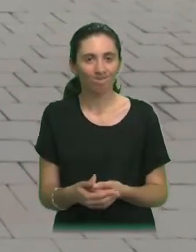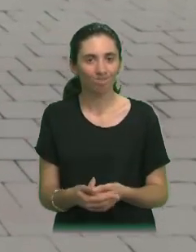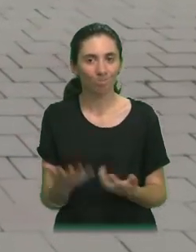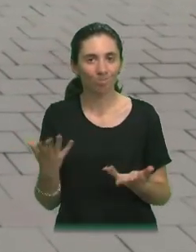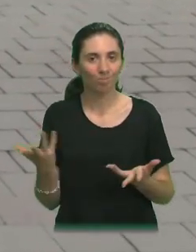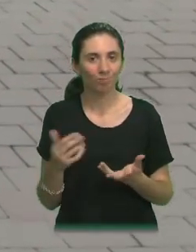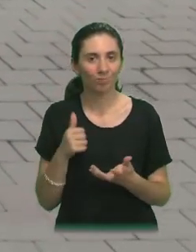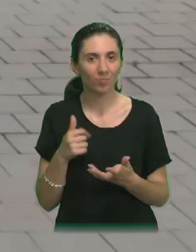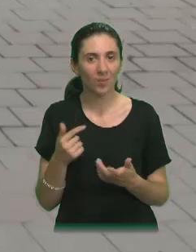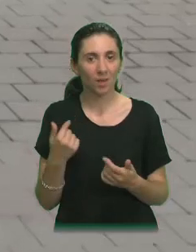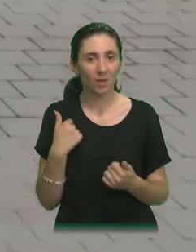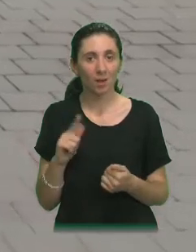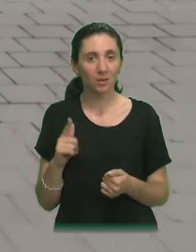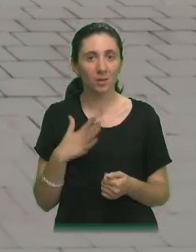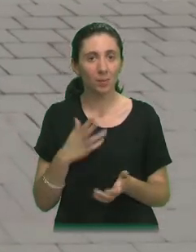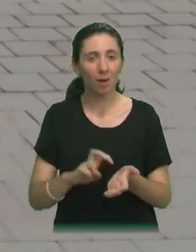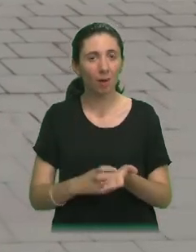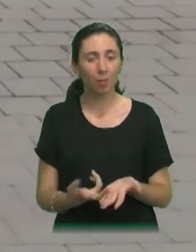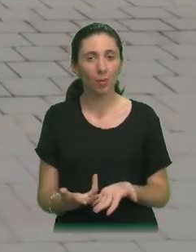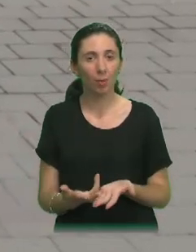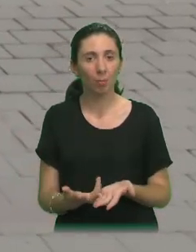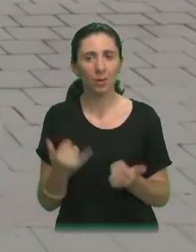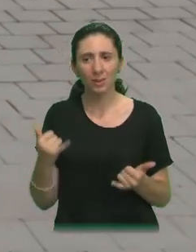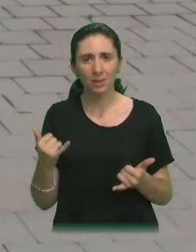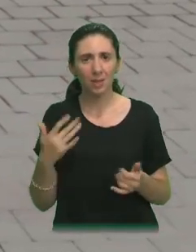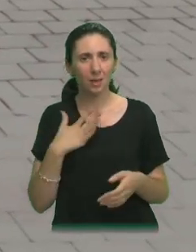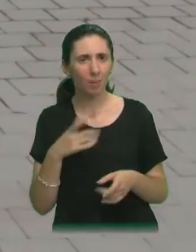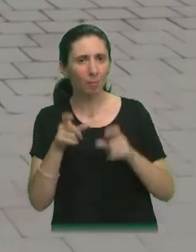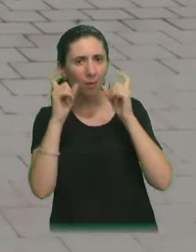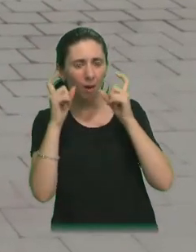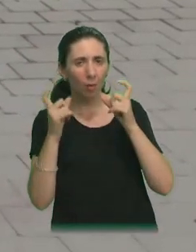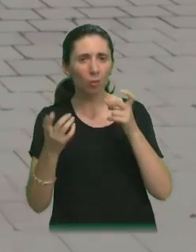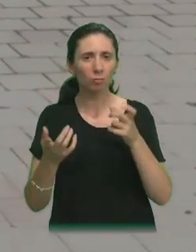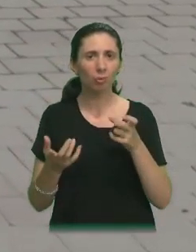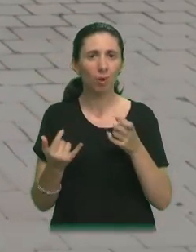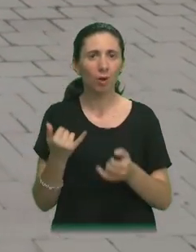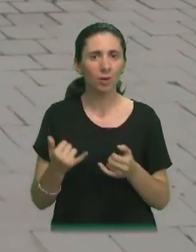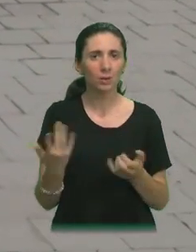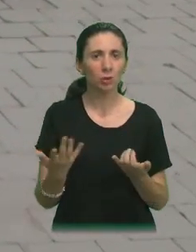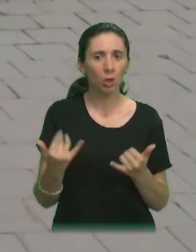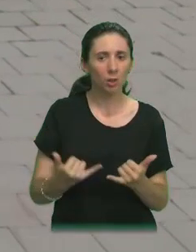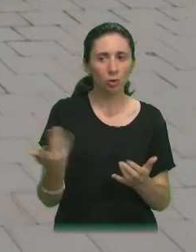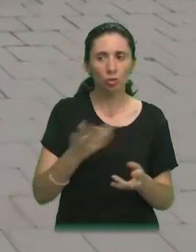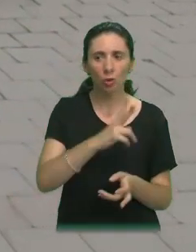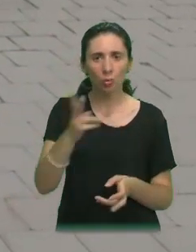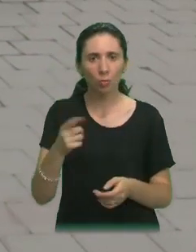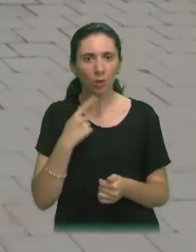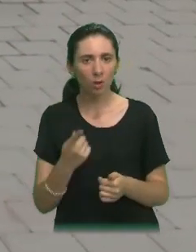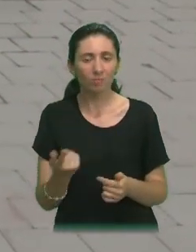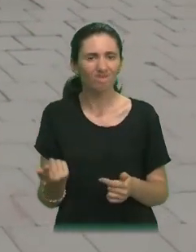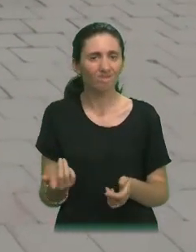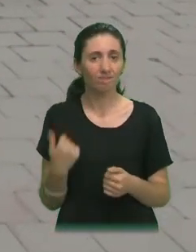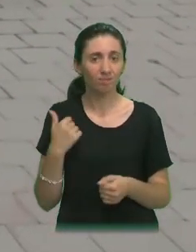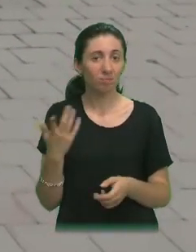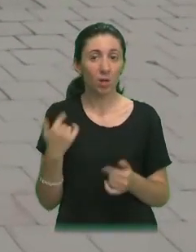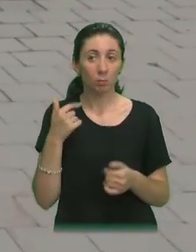Prepreka... A ja to nikad nisam svačala kod prepreka, ja ne, to tako. Ja nisam imala onaj problem.